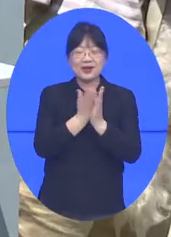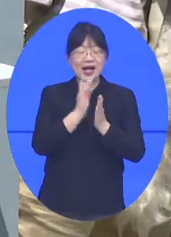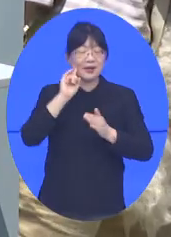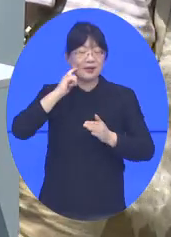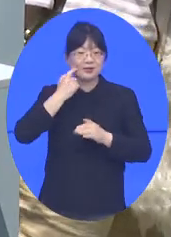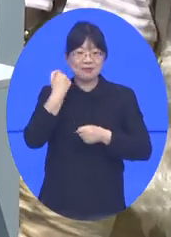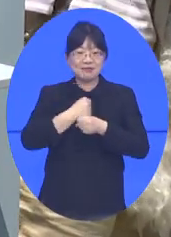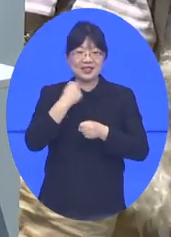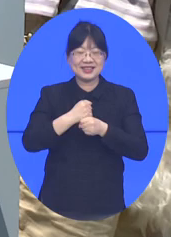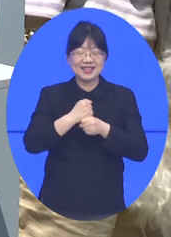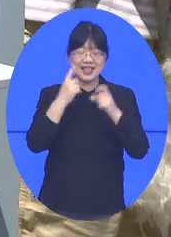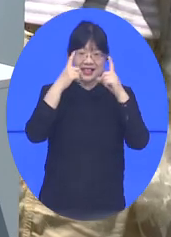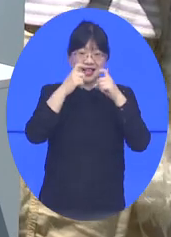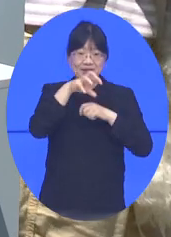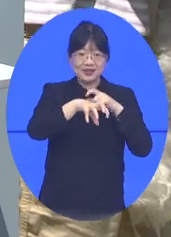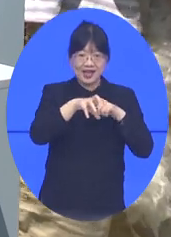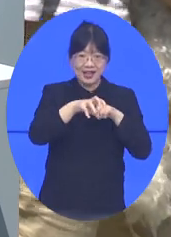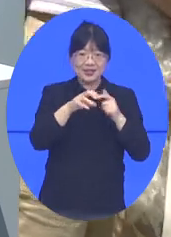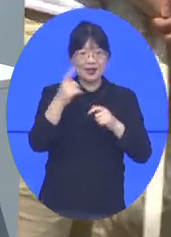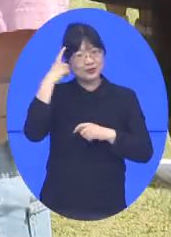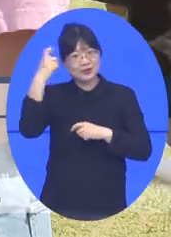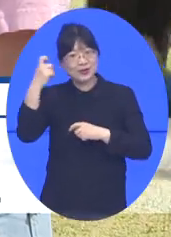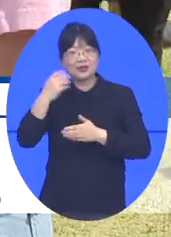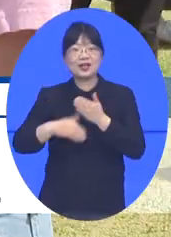사진 부스에서 다양한 추억을 남깁니다.